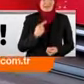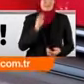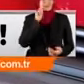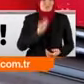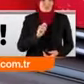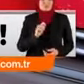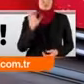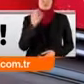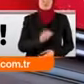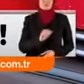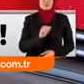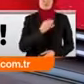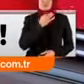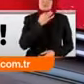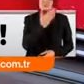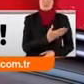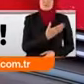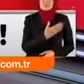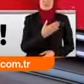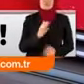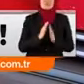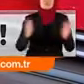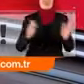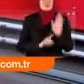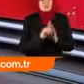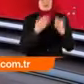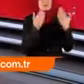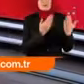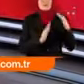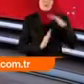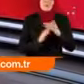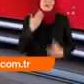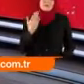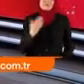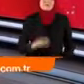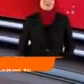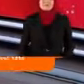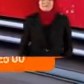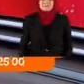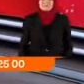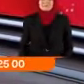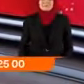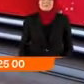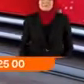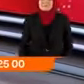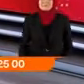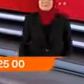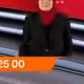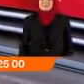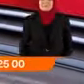tuttu Teşekkürler metre daha nice büyük başarılara diyelim ve bir araya gidelim